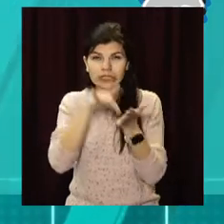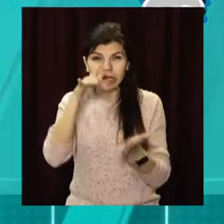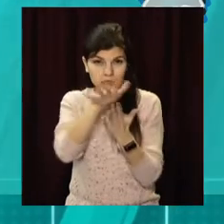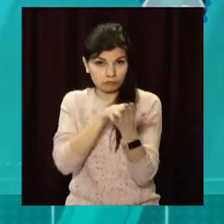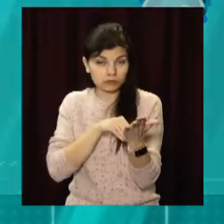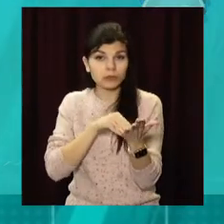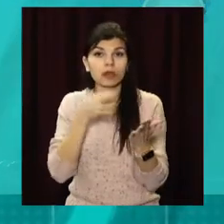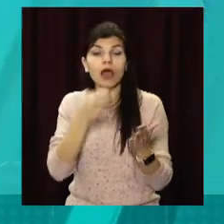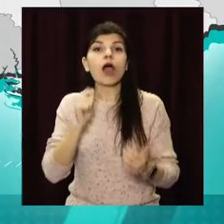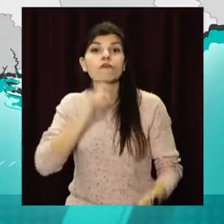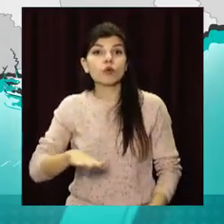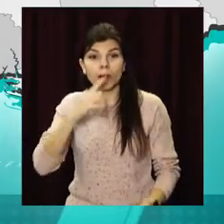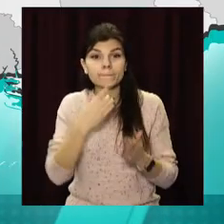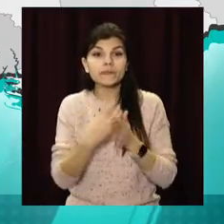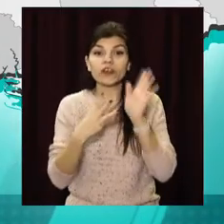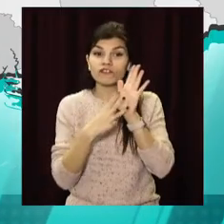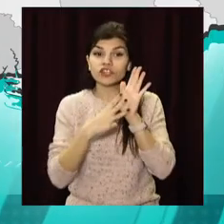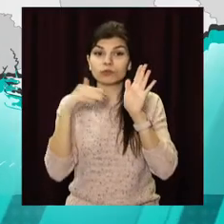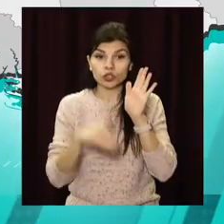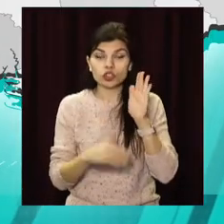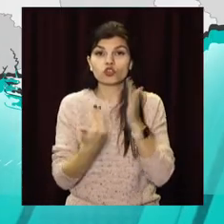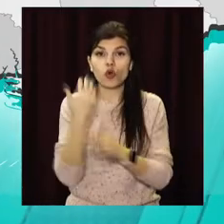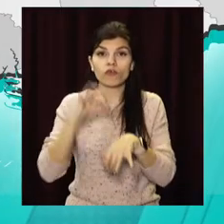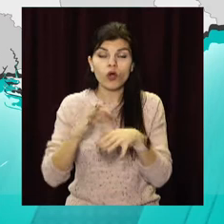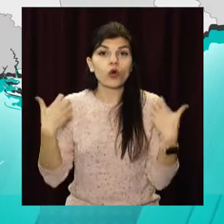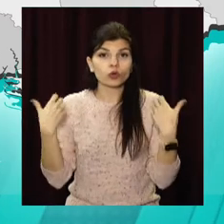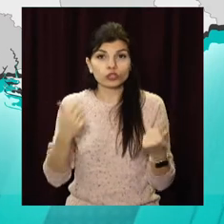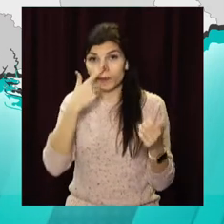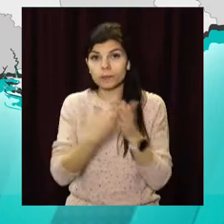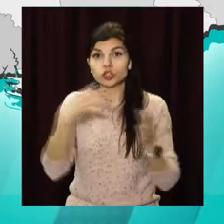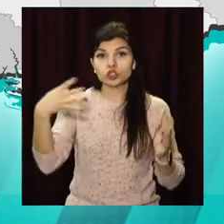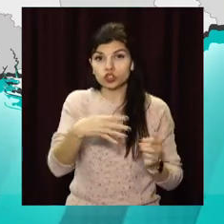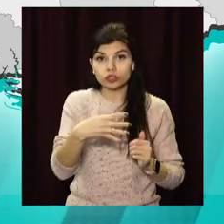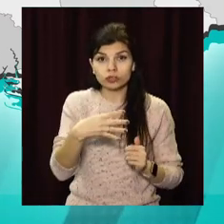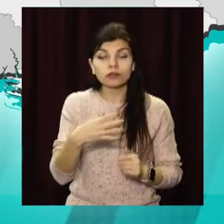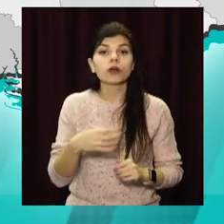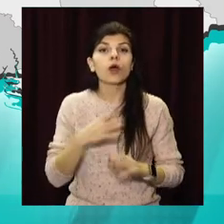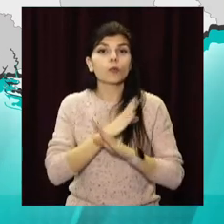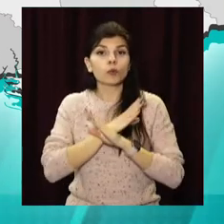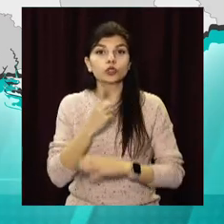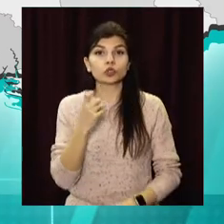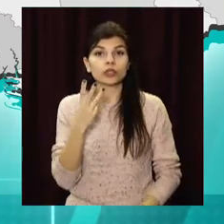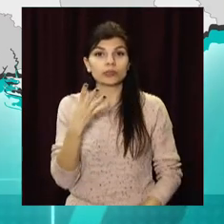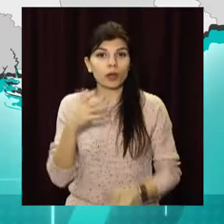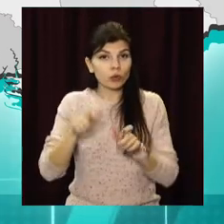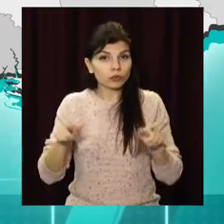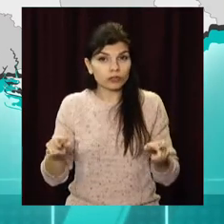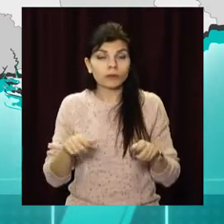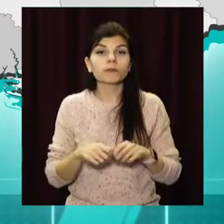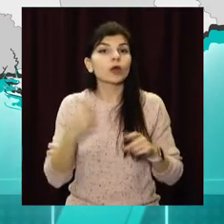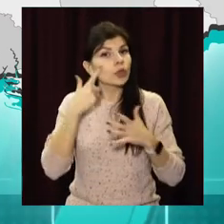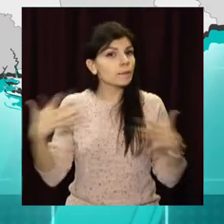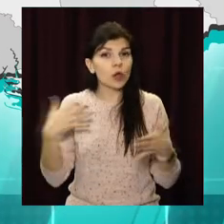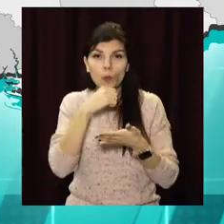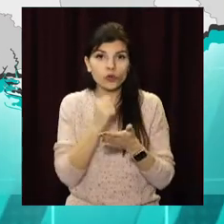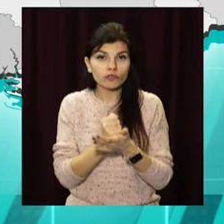центру. А в країні зафіксували понад 8 тисяч нових хворих, одужавших – майже 4 тисячі. Померло 135 пацієнтів.